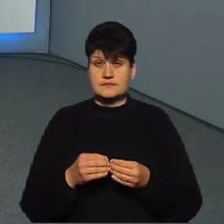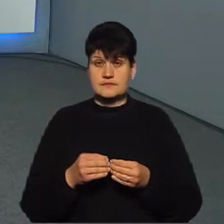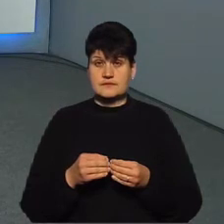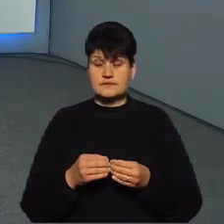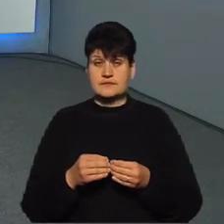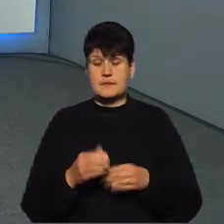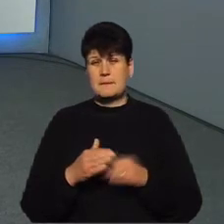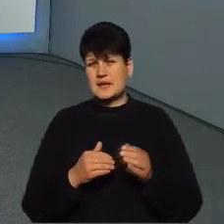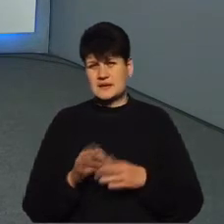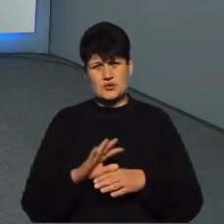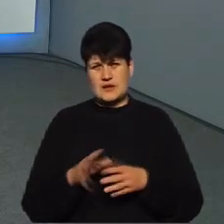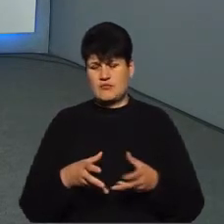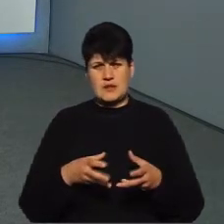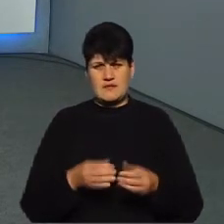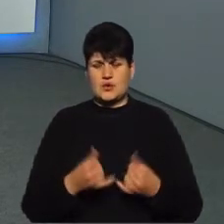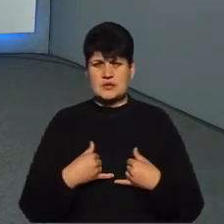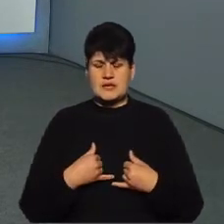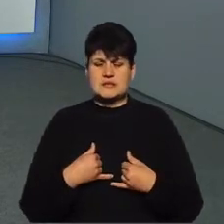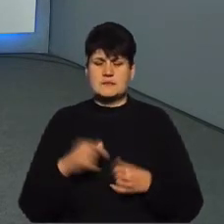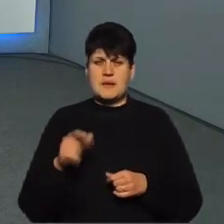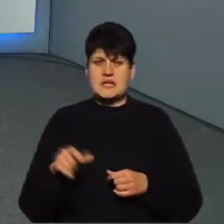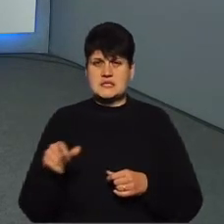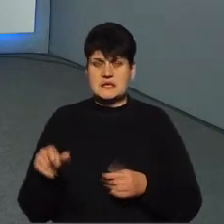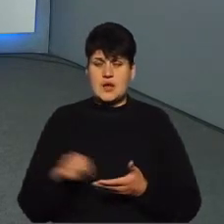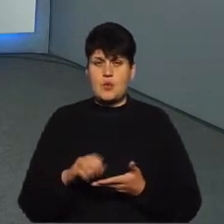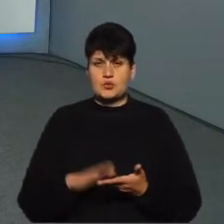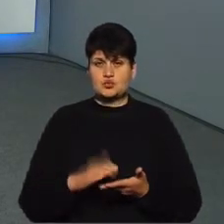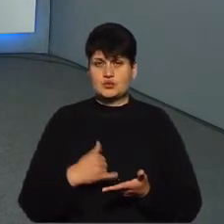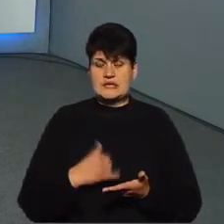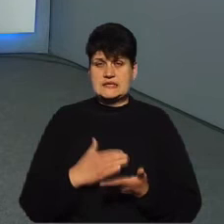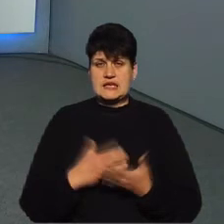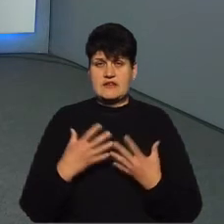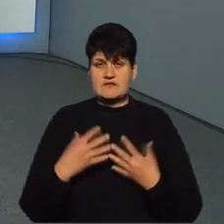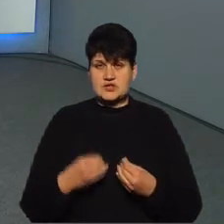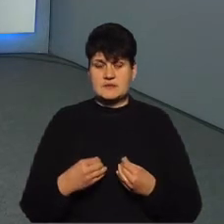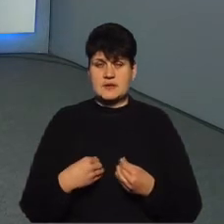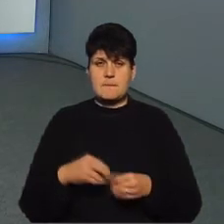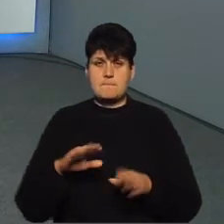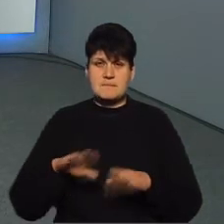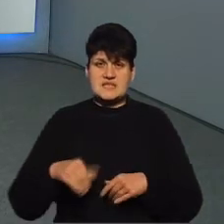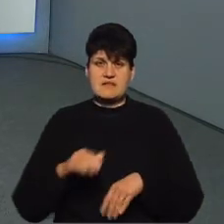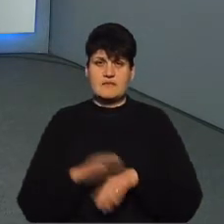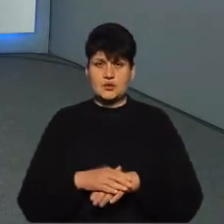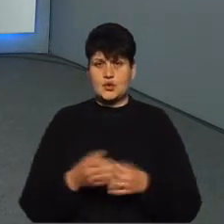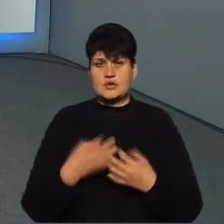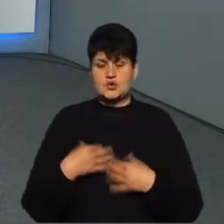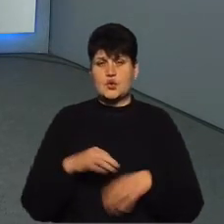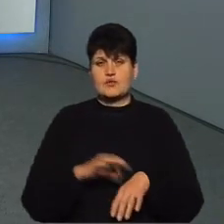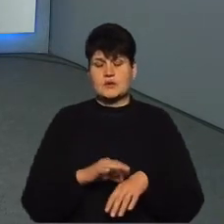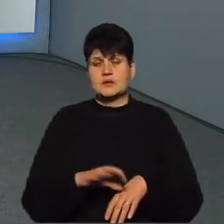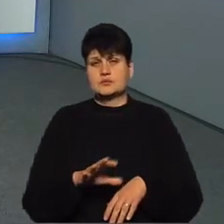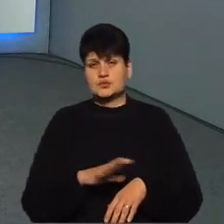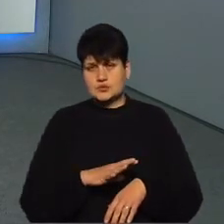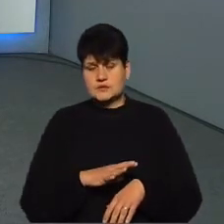практично не впливає. У нас пацієнти, які в нас на обліку знаходяться, і вже мені просто постфактом розказали, що перехворіли